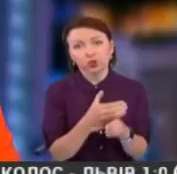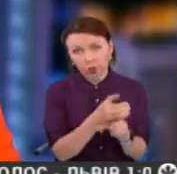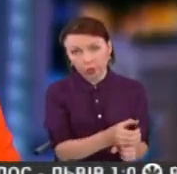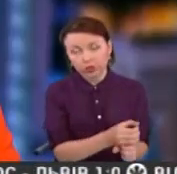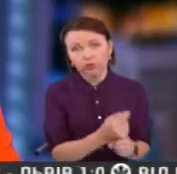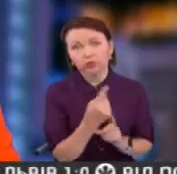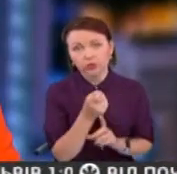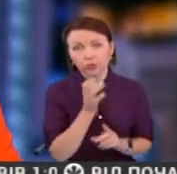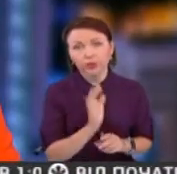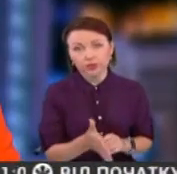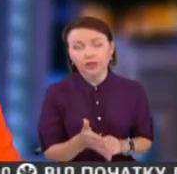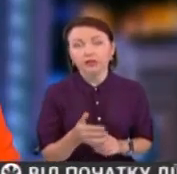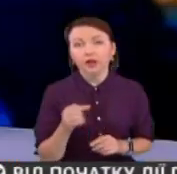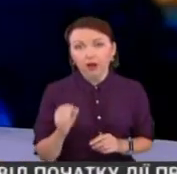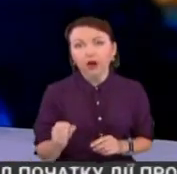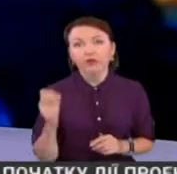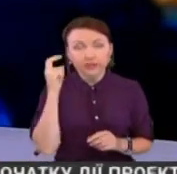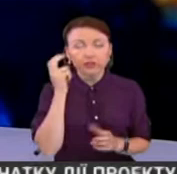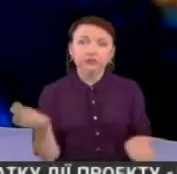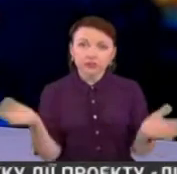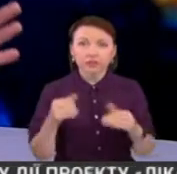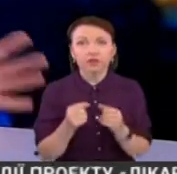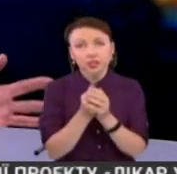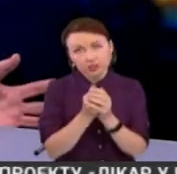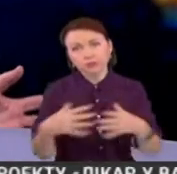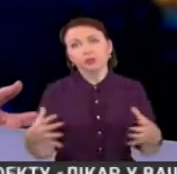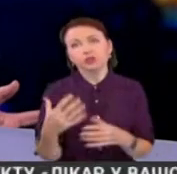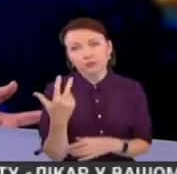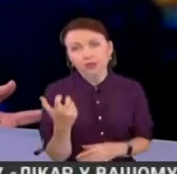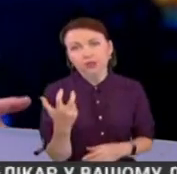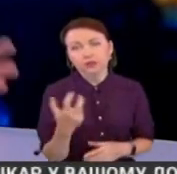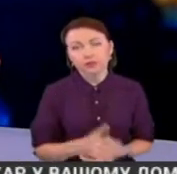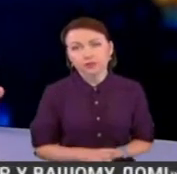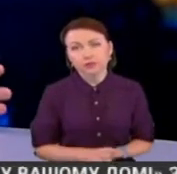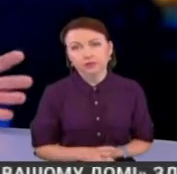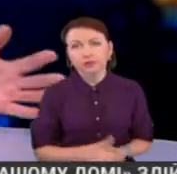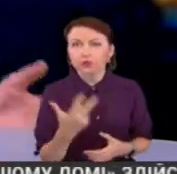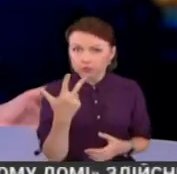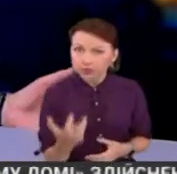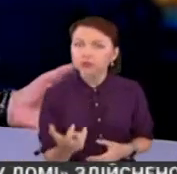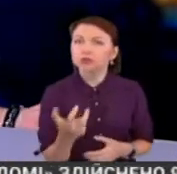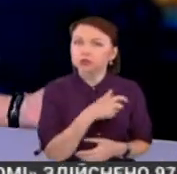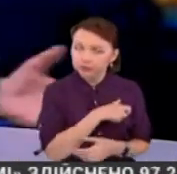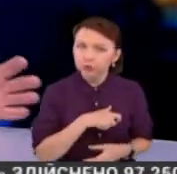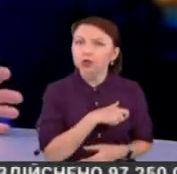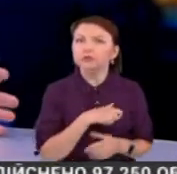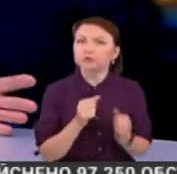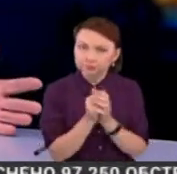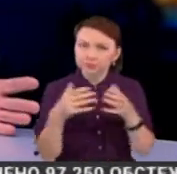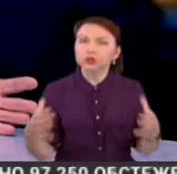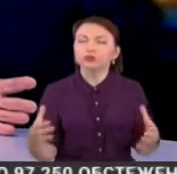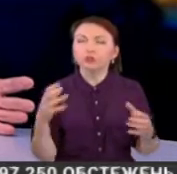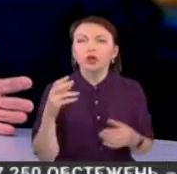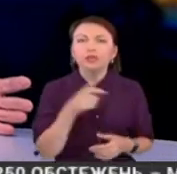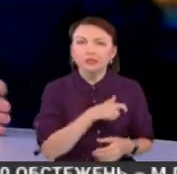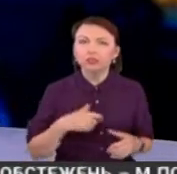на 150, а в Києві давайте збільшимо на 300. На 300 депутатів збільшимо